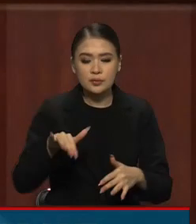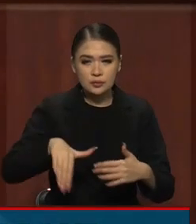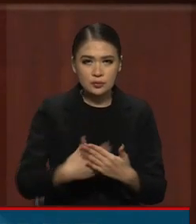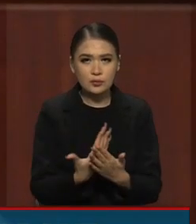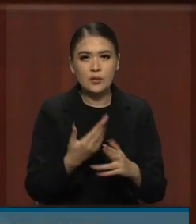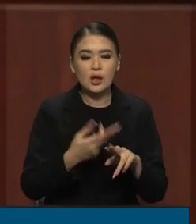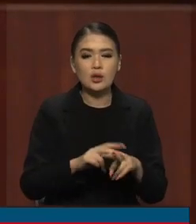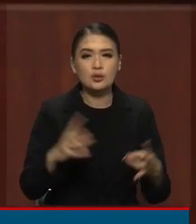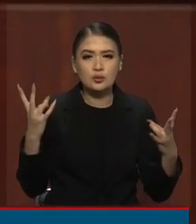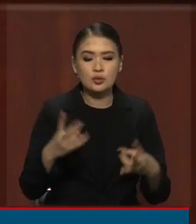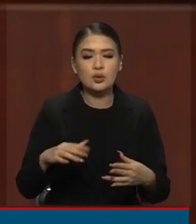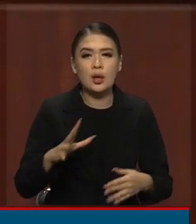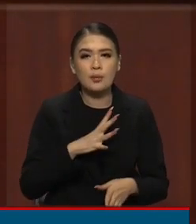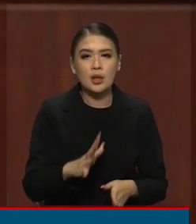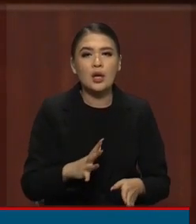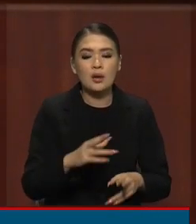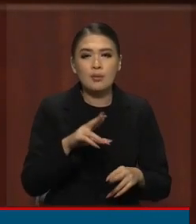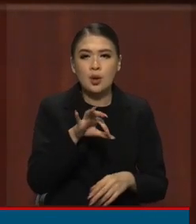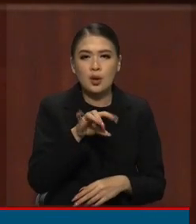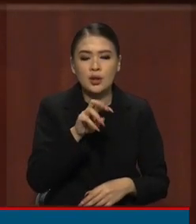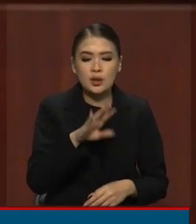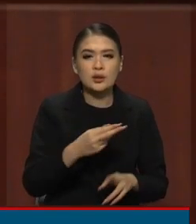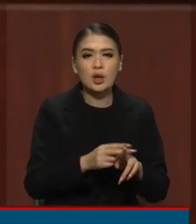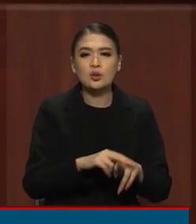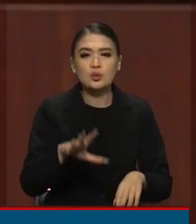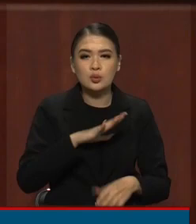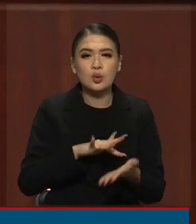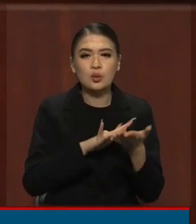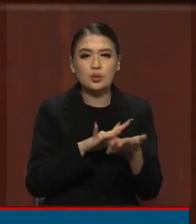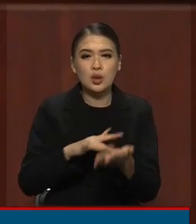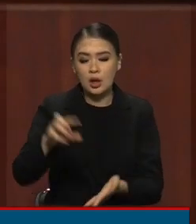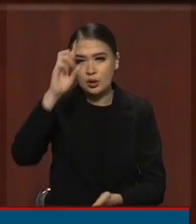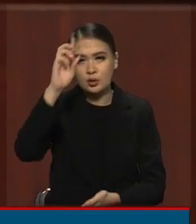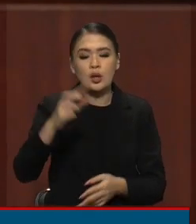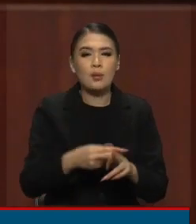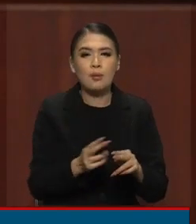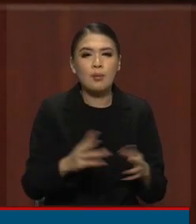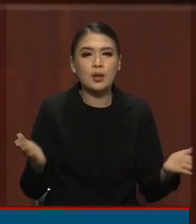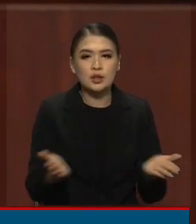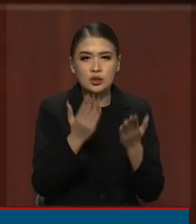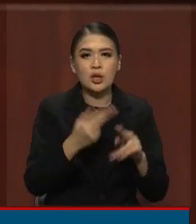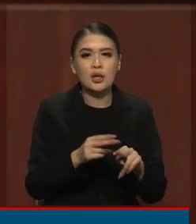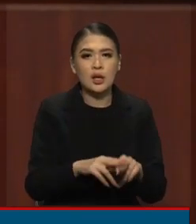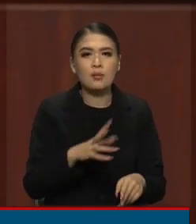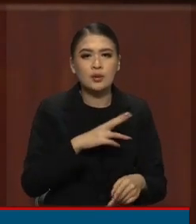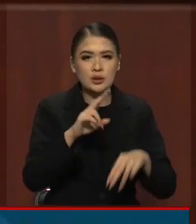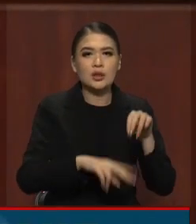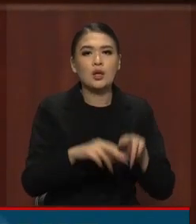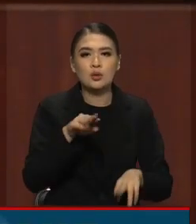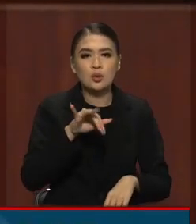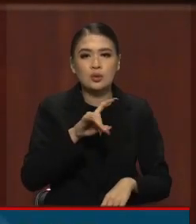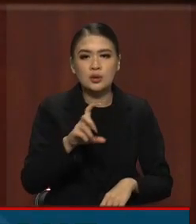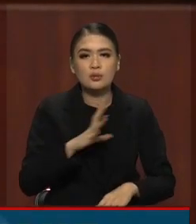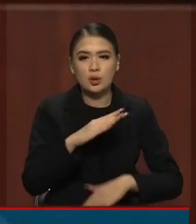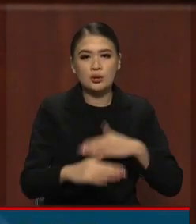Нам необходимы новые прорывные проекты в сфере туризма. С прошлого года мерами государственной поддержки охвачены проекты по строительству объектов туризма,